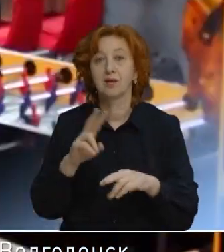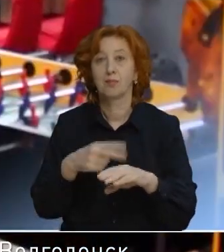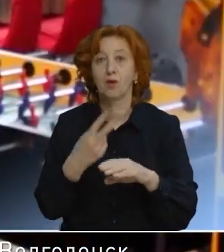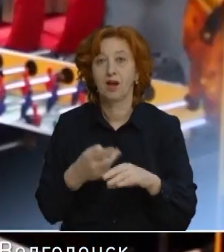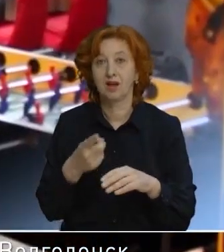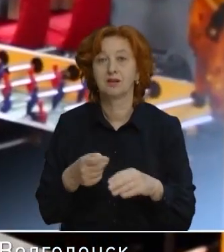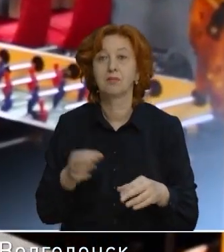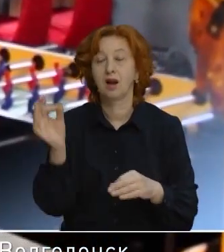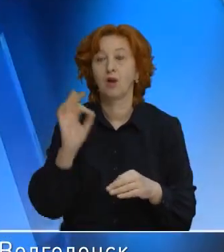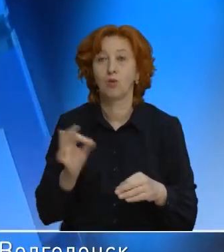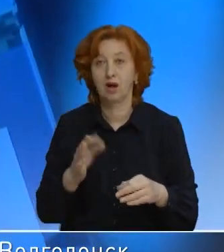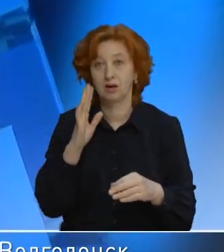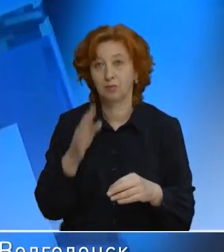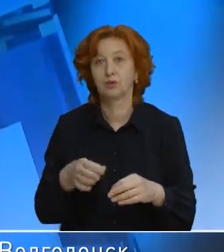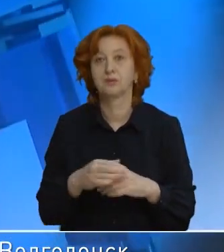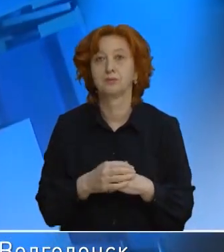проводится регулярно.